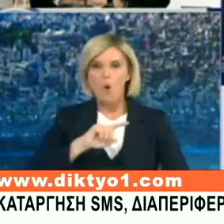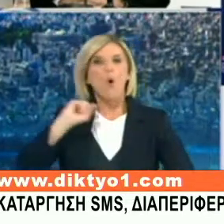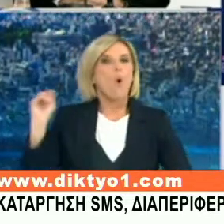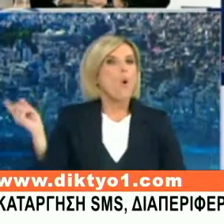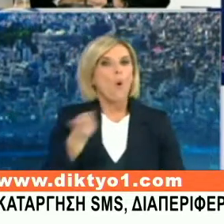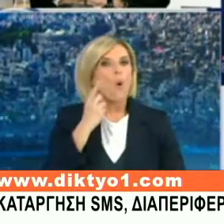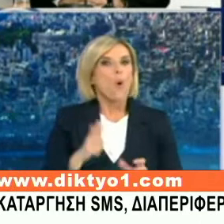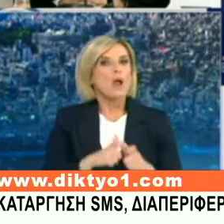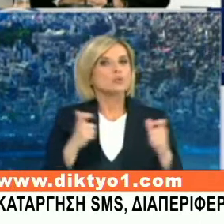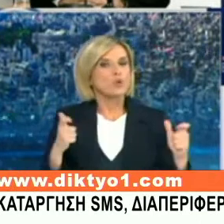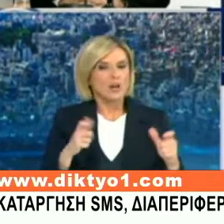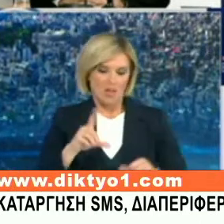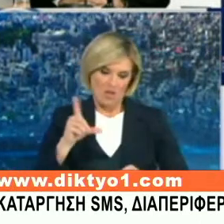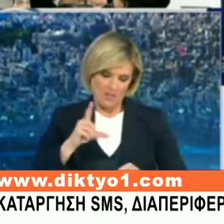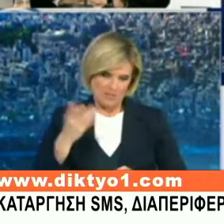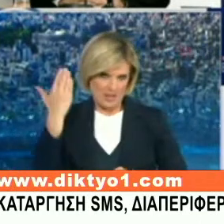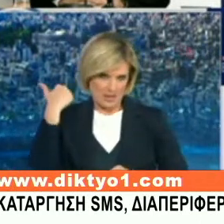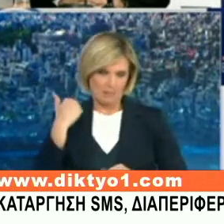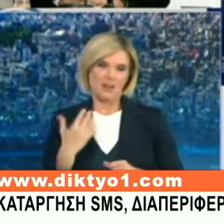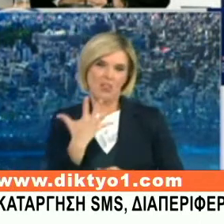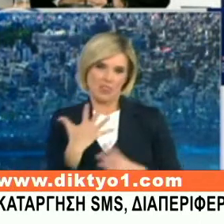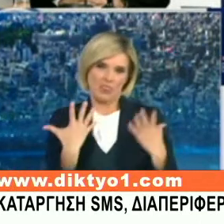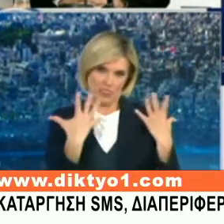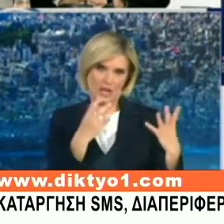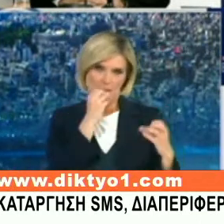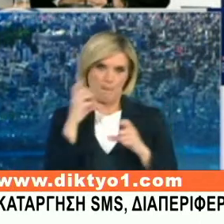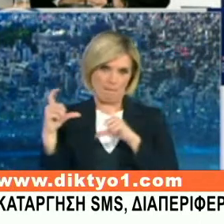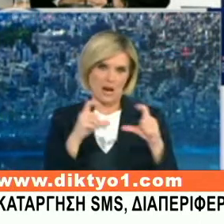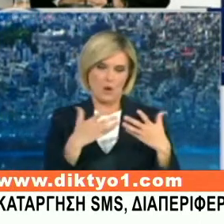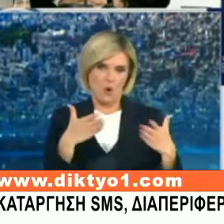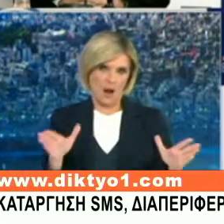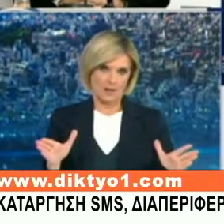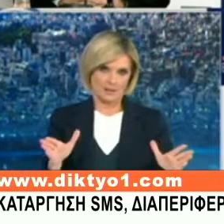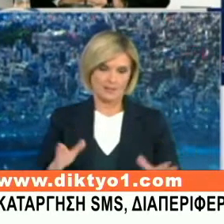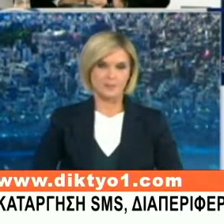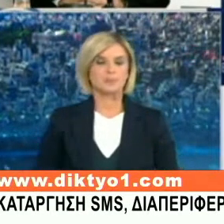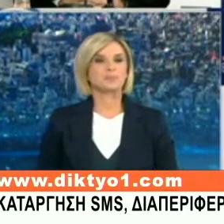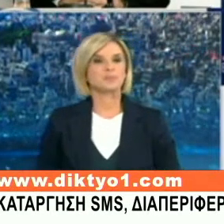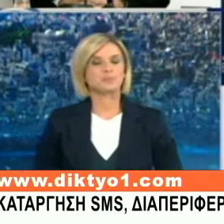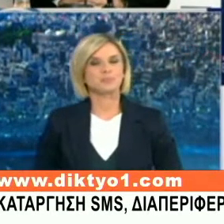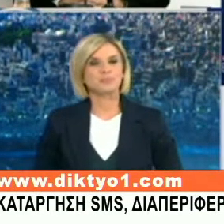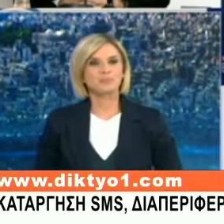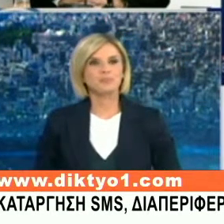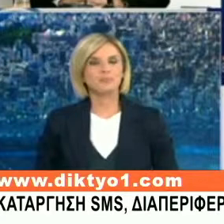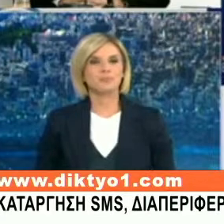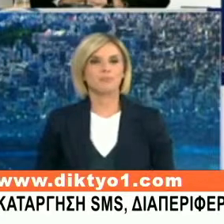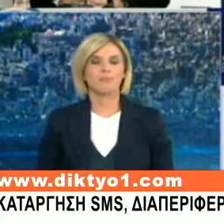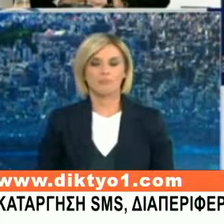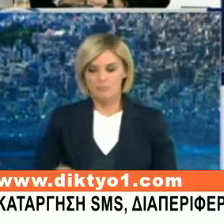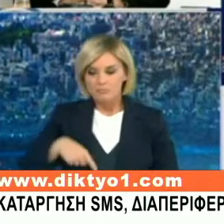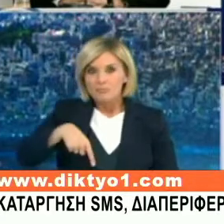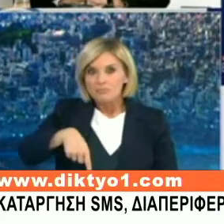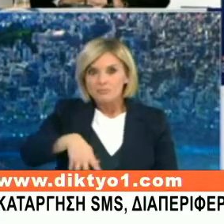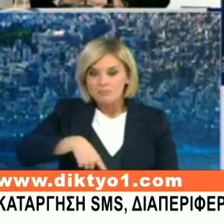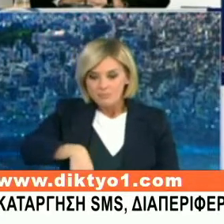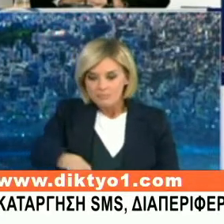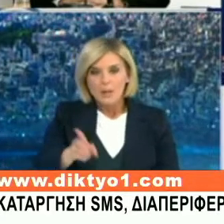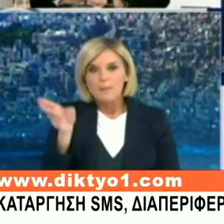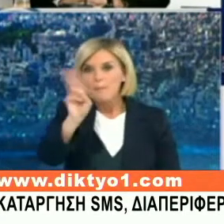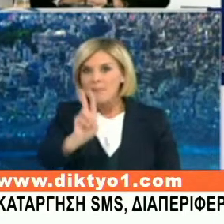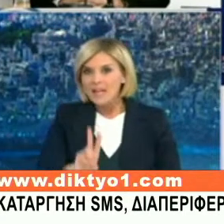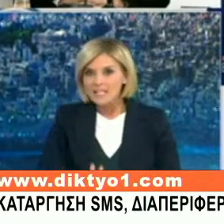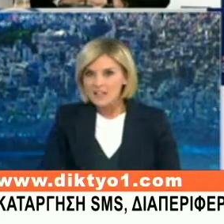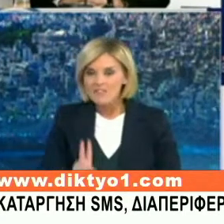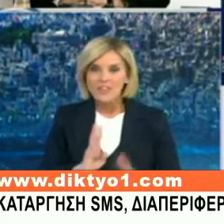δευτεροβάθμιας εκπαίδευσης από τη Δευτέρα στις 10 Μαΐου. Από τις 14 Μαΐου, από αυτή την Παρασκευή, όπως έχουμε ανακοινώσει, η χώρα μας